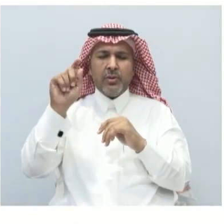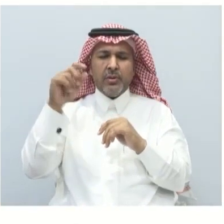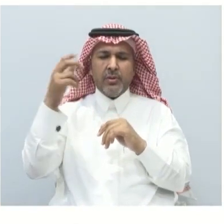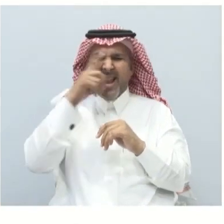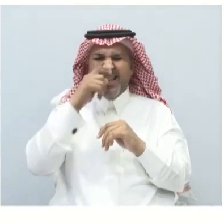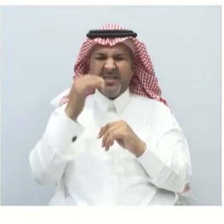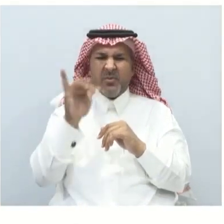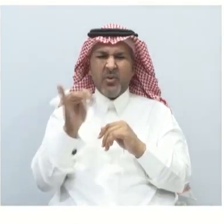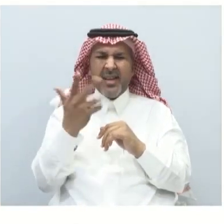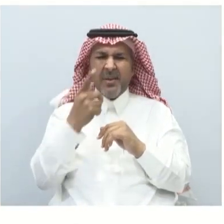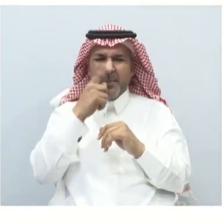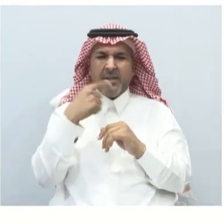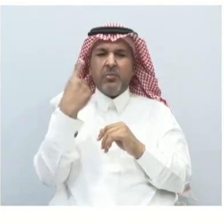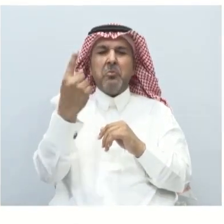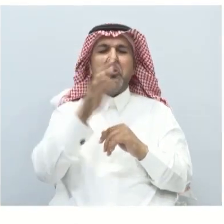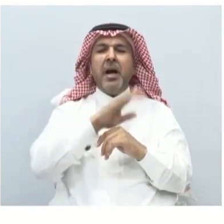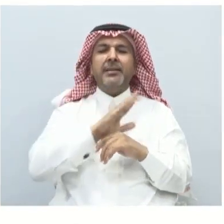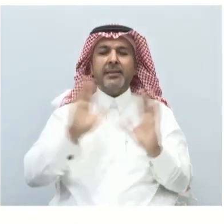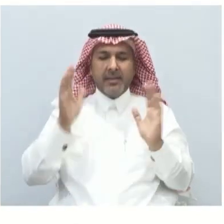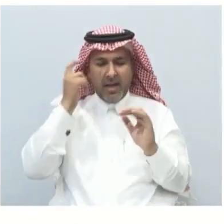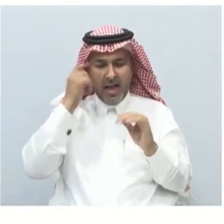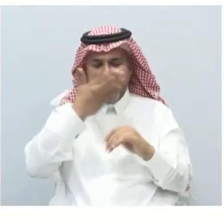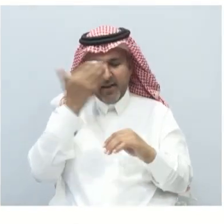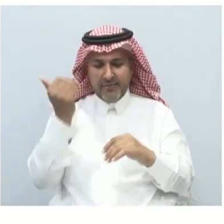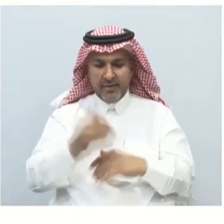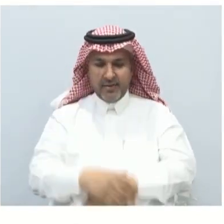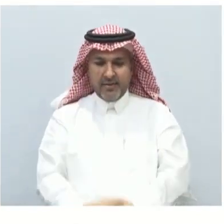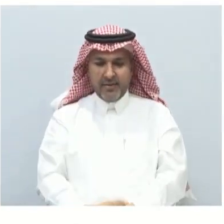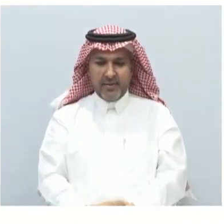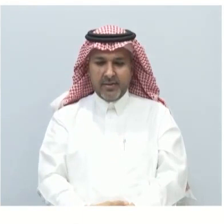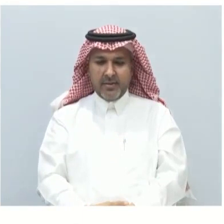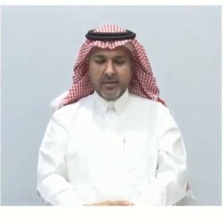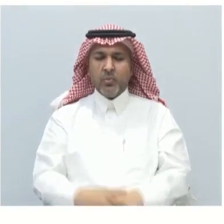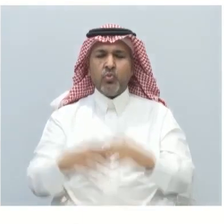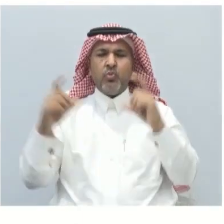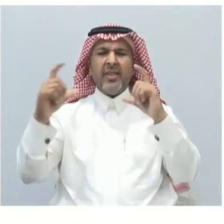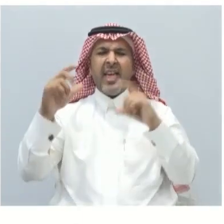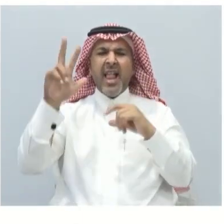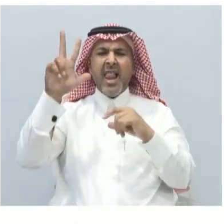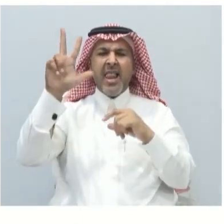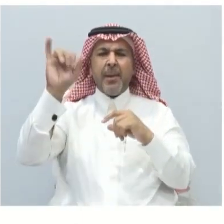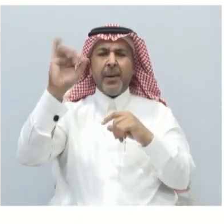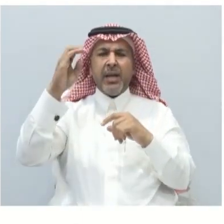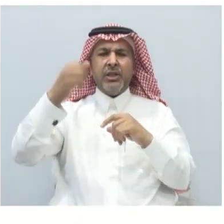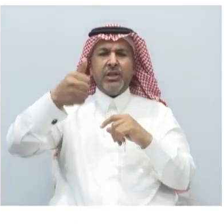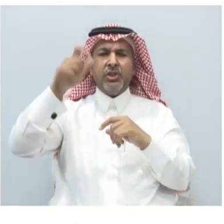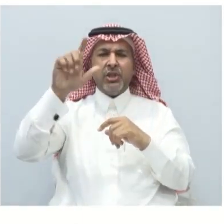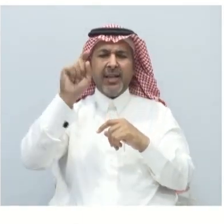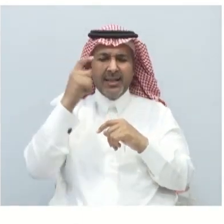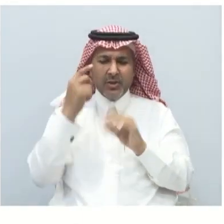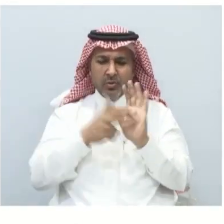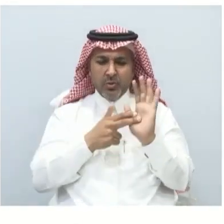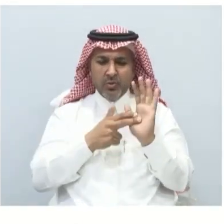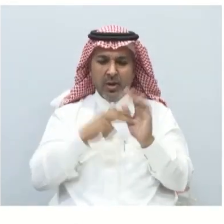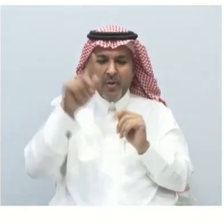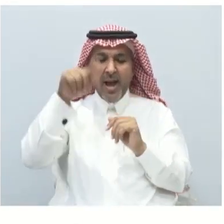دائما يساوي واحد لاي دوله اسيه ما هو مجال الداله الاسيه مجال الداله الاسيه ذكرنا انه يساوي